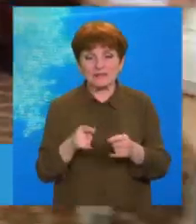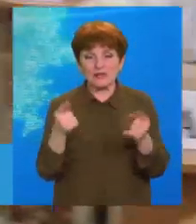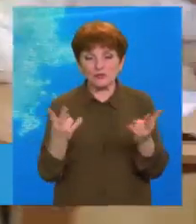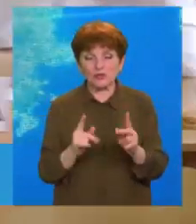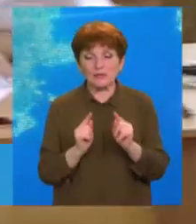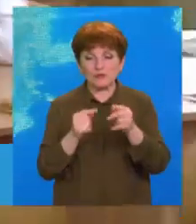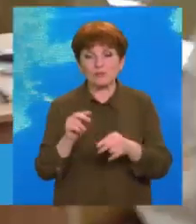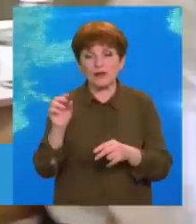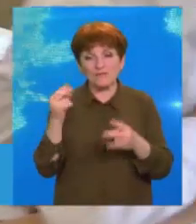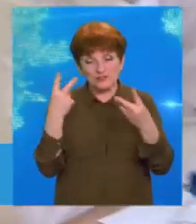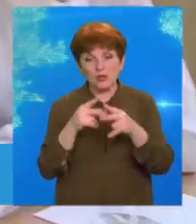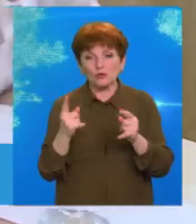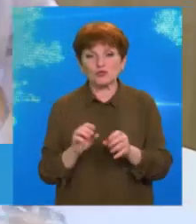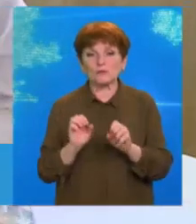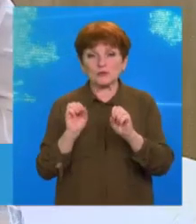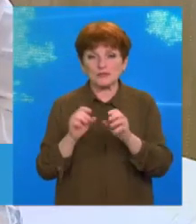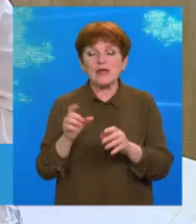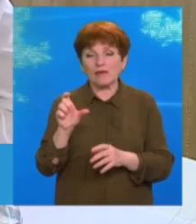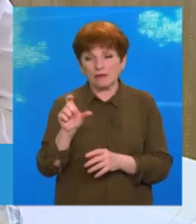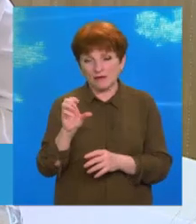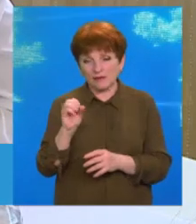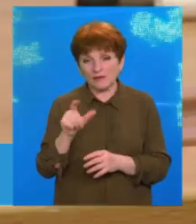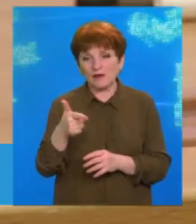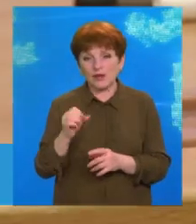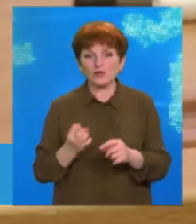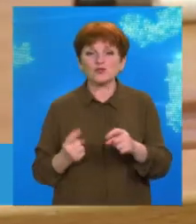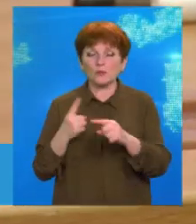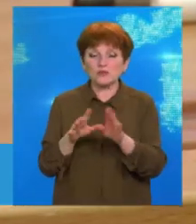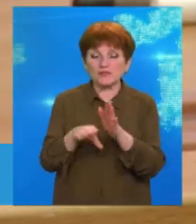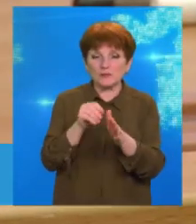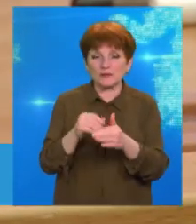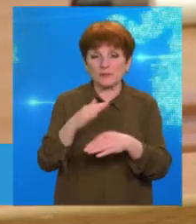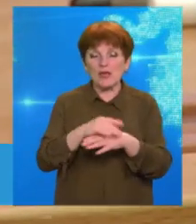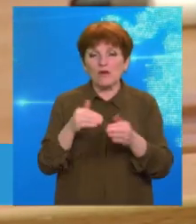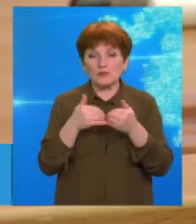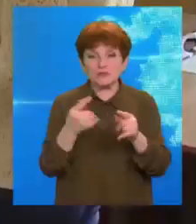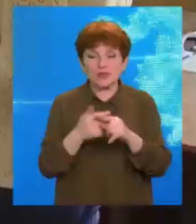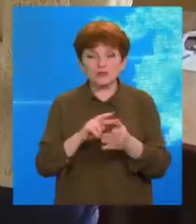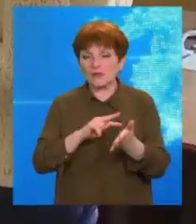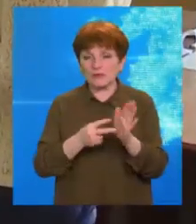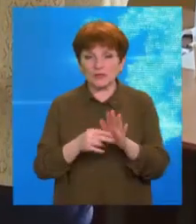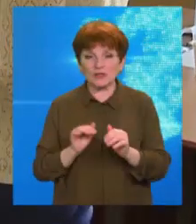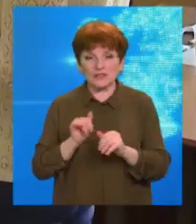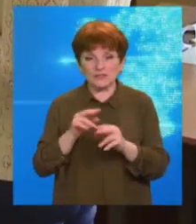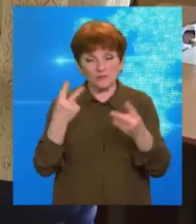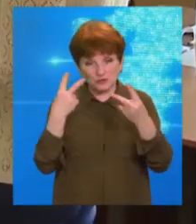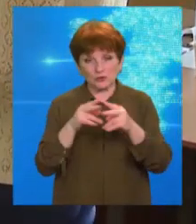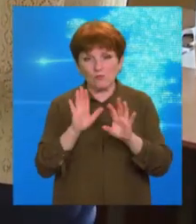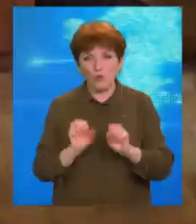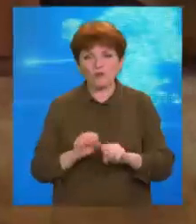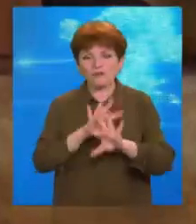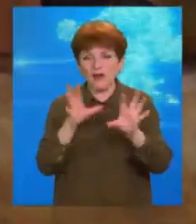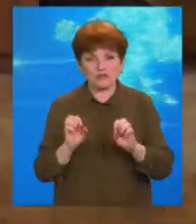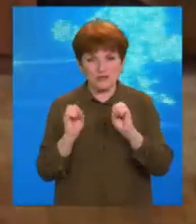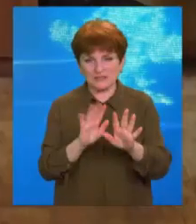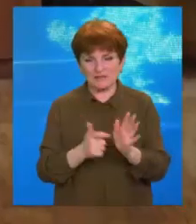ВУЗ, то нужно будет сдавать по ним ЕГЭ, плюс один экзамен по выбранному предмету. Выпускники, которые не планируют идти в университет, могут не сдавать госэкзамен